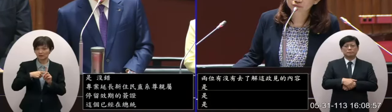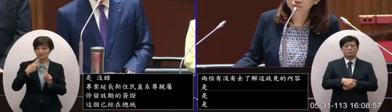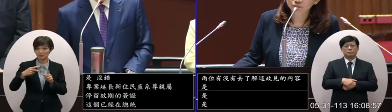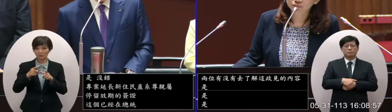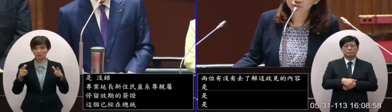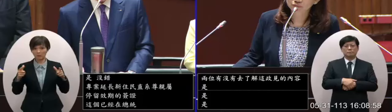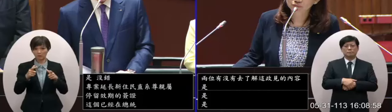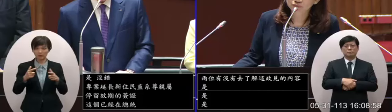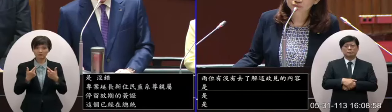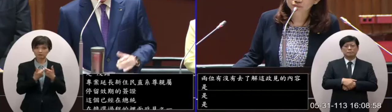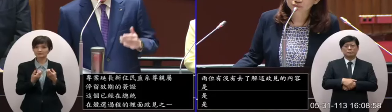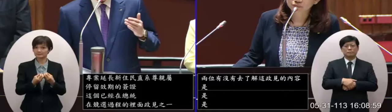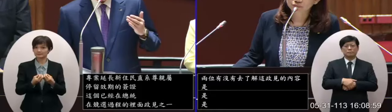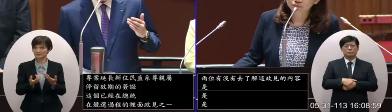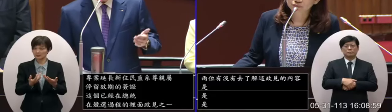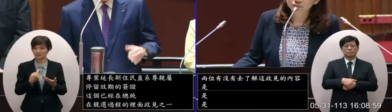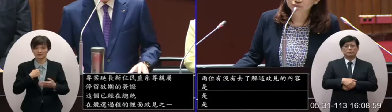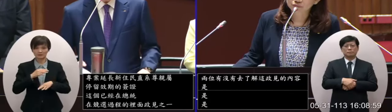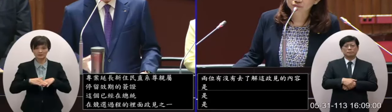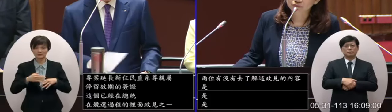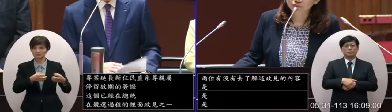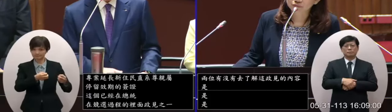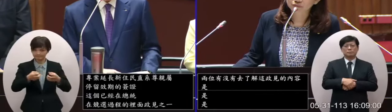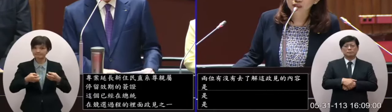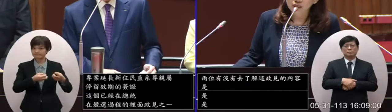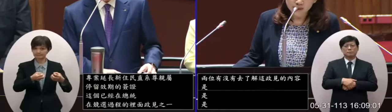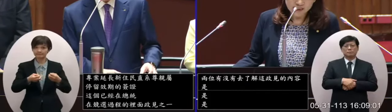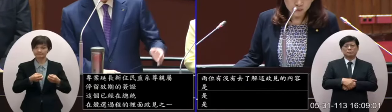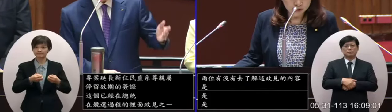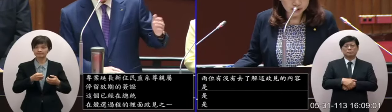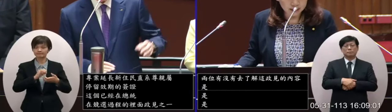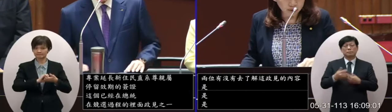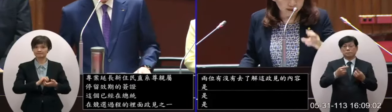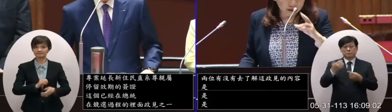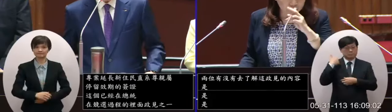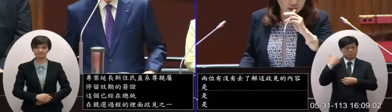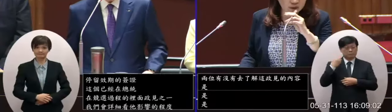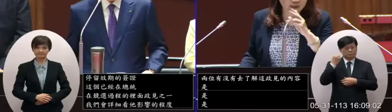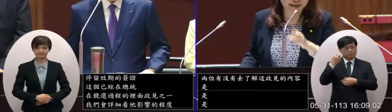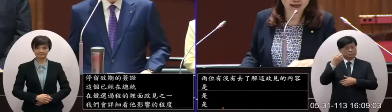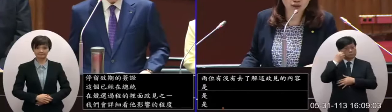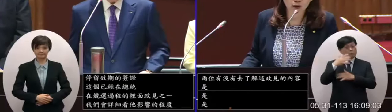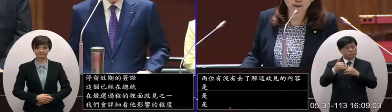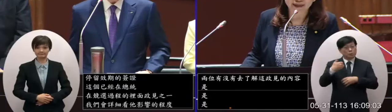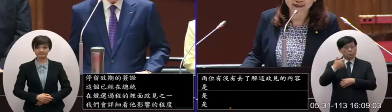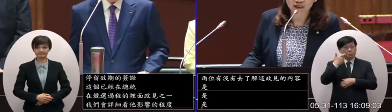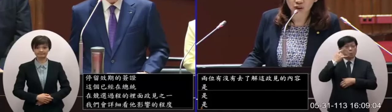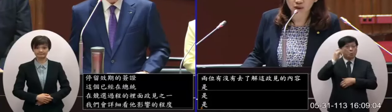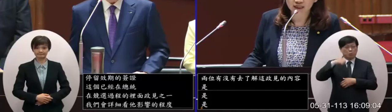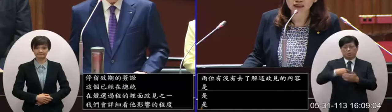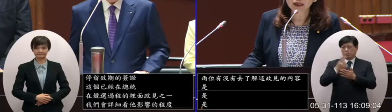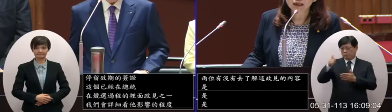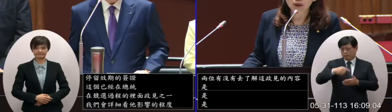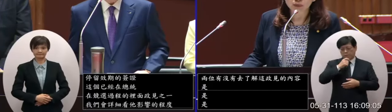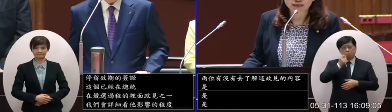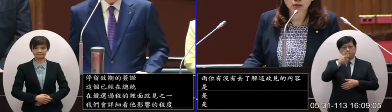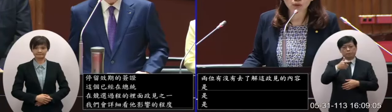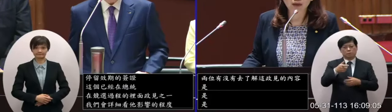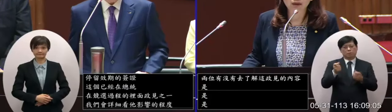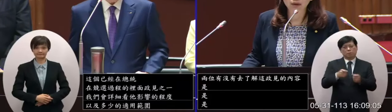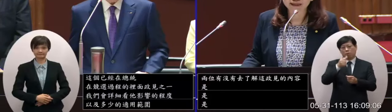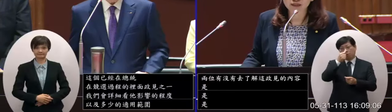范围哈，我们来定一个可以讨论的一个基准。 那我想过去新住民的尊亲属来台只有半年的时间，那